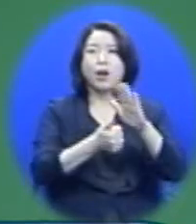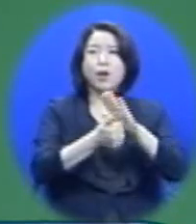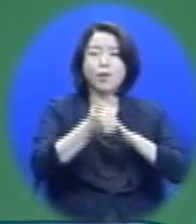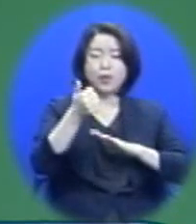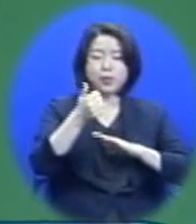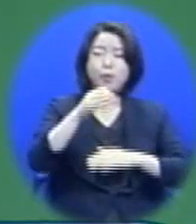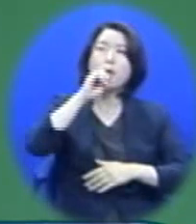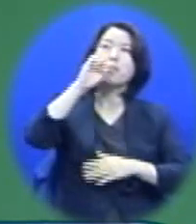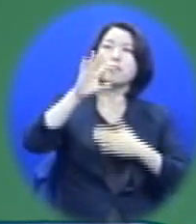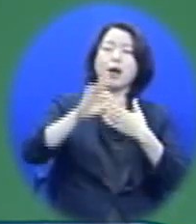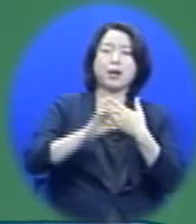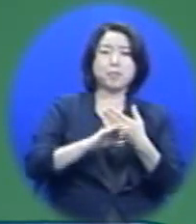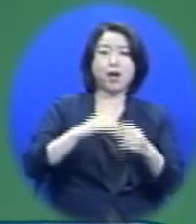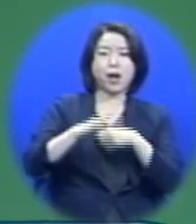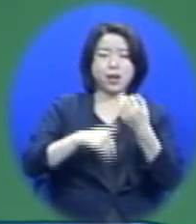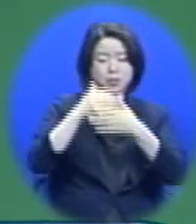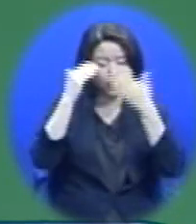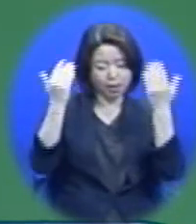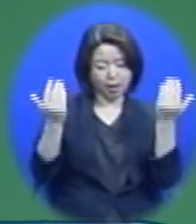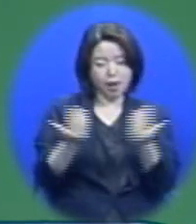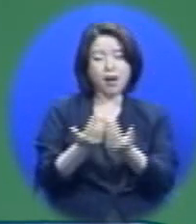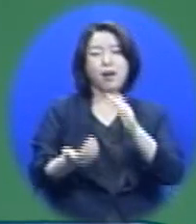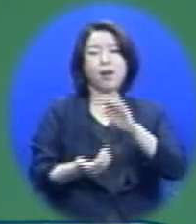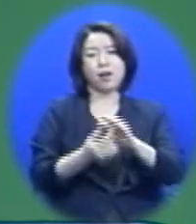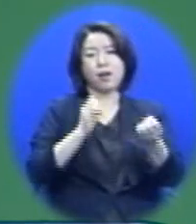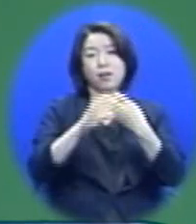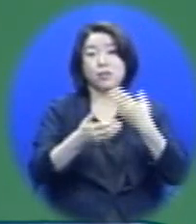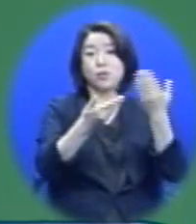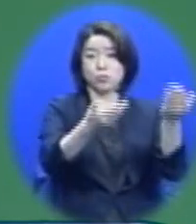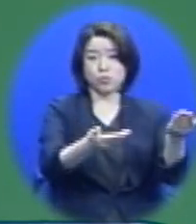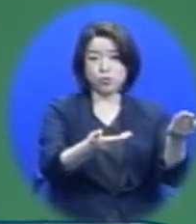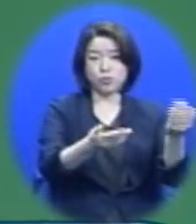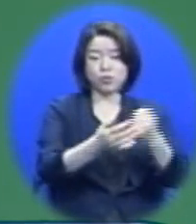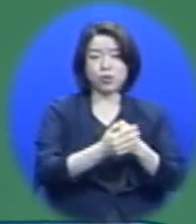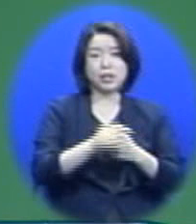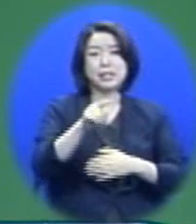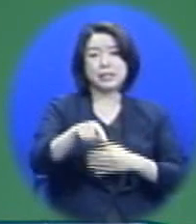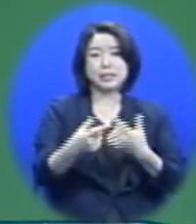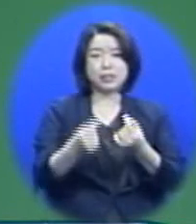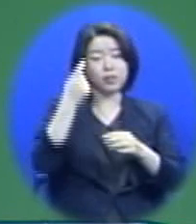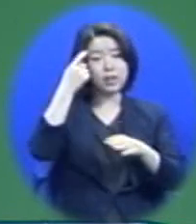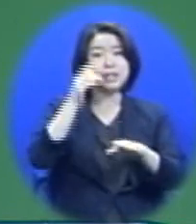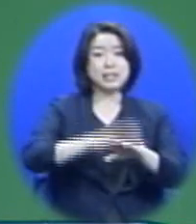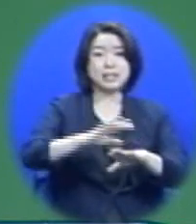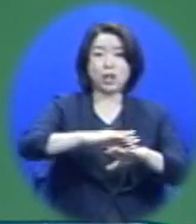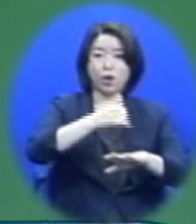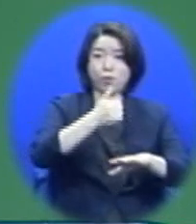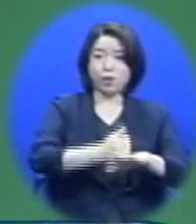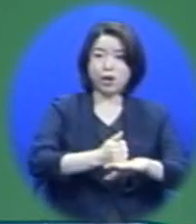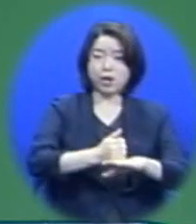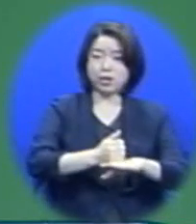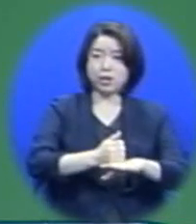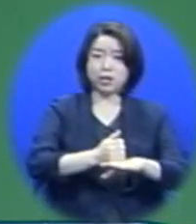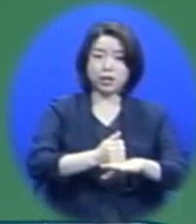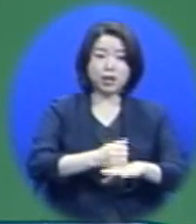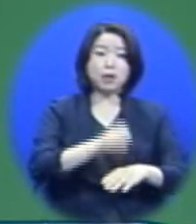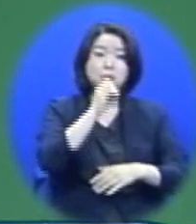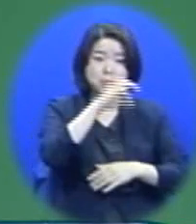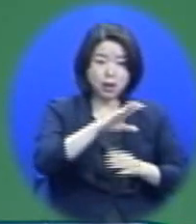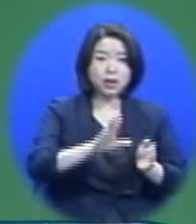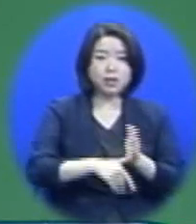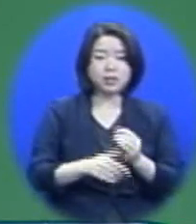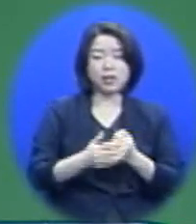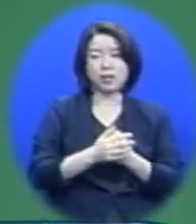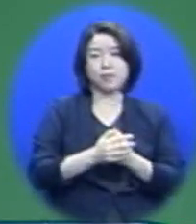하면 하나님이 다 들어주신대요. 하나님께서 그렇게 솔로몬에게 제안하실 때 하나님은 무슨 소원을